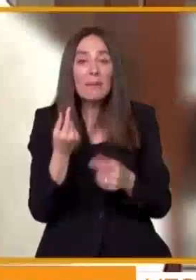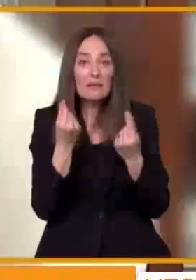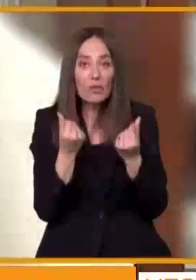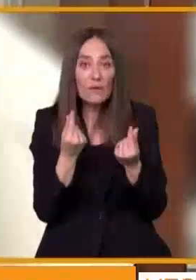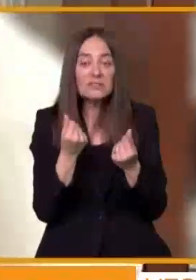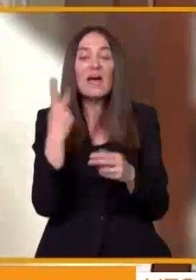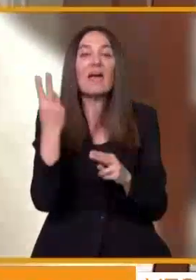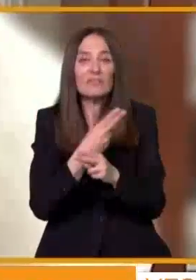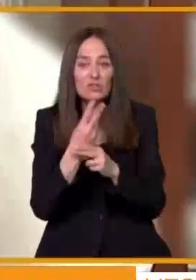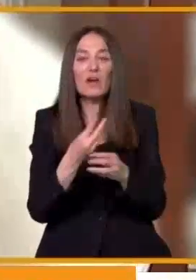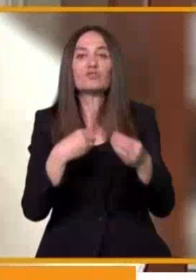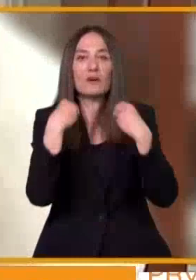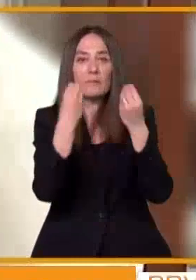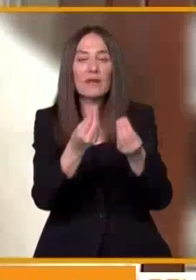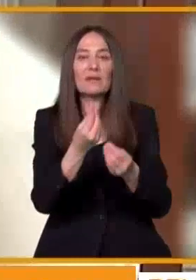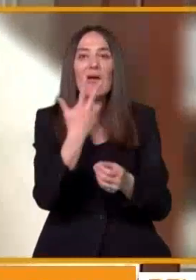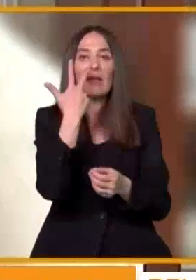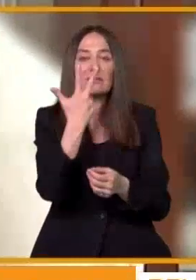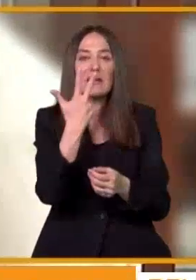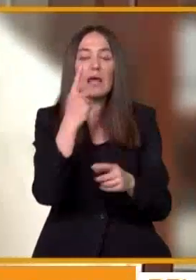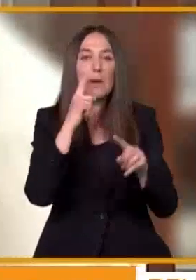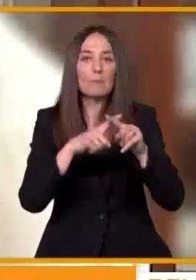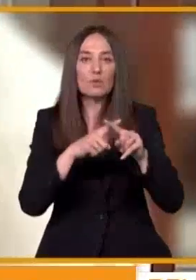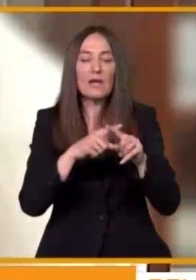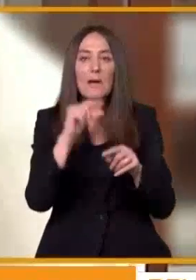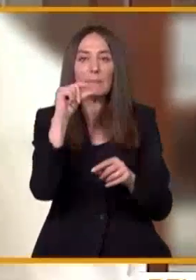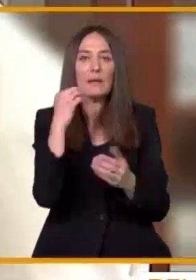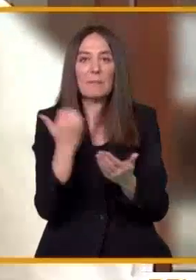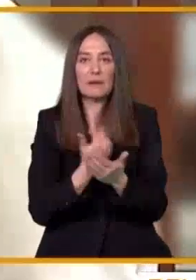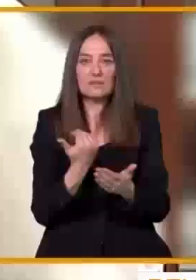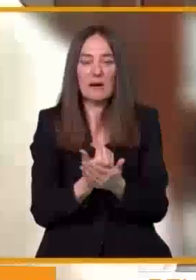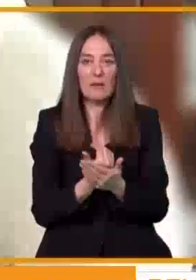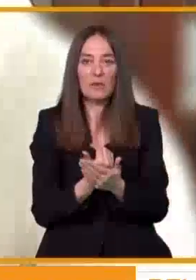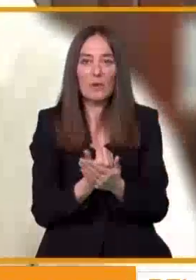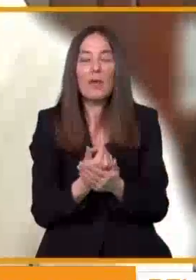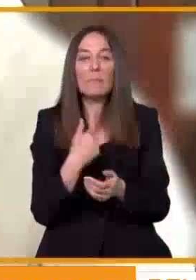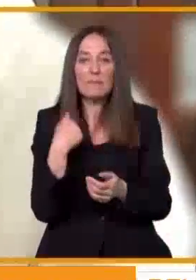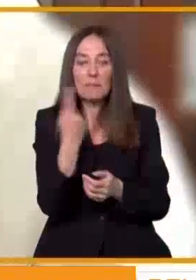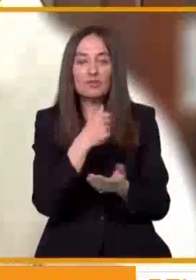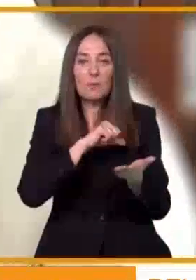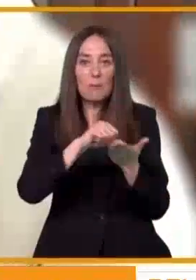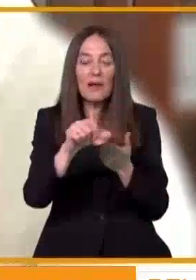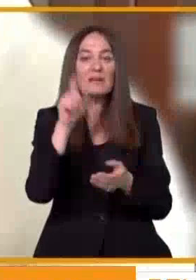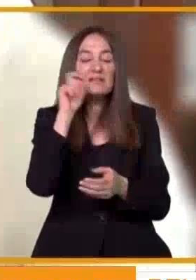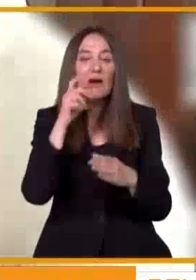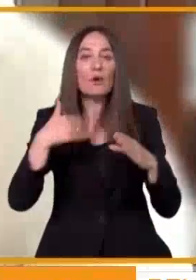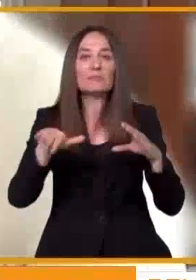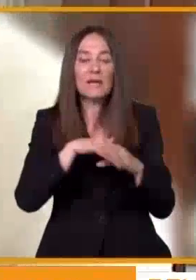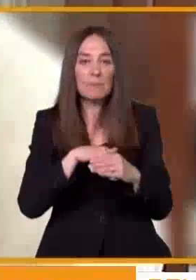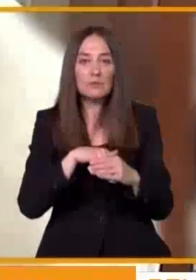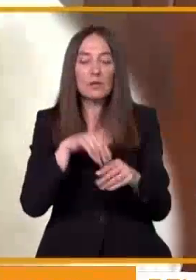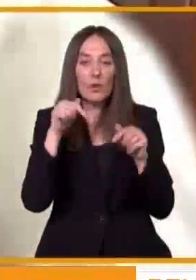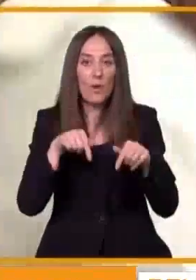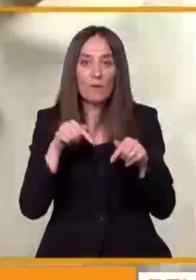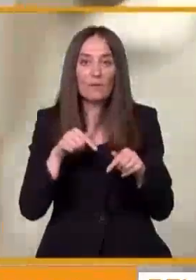država će vam dati 3 puta minimalna zarada. Dakle, mi ćemo uplatiti svakom zaposlenom. Inače,